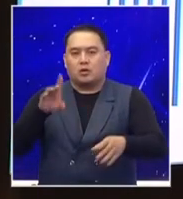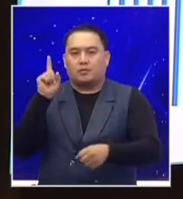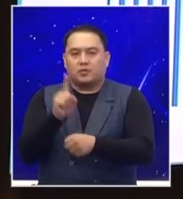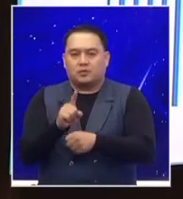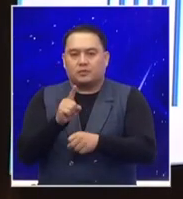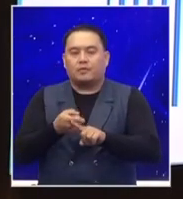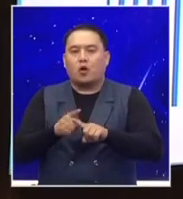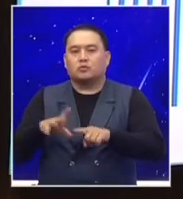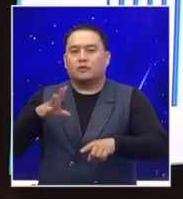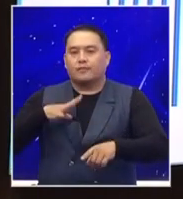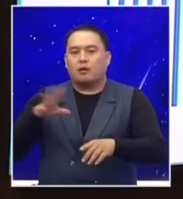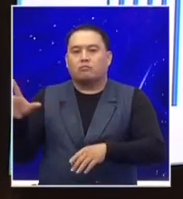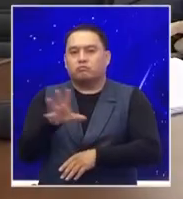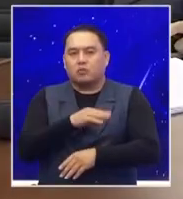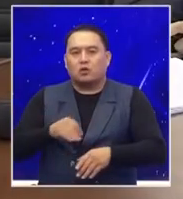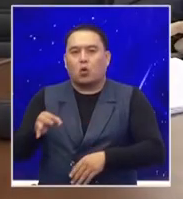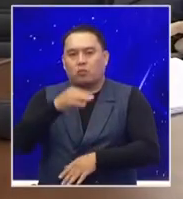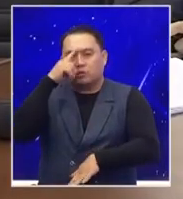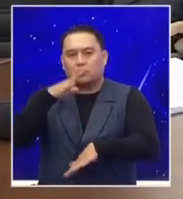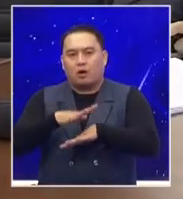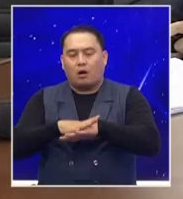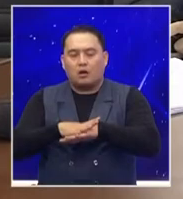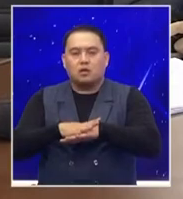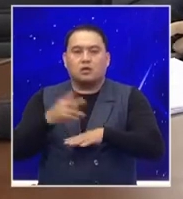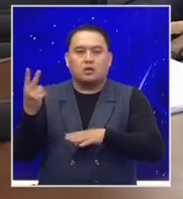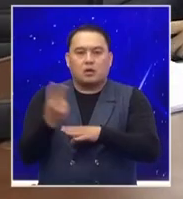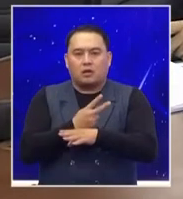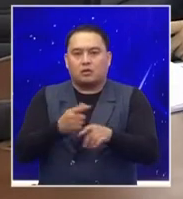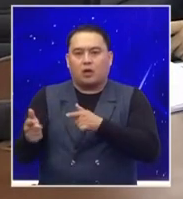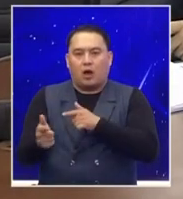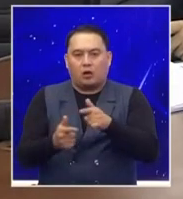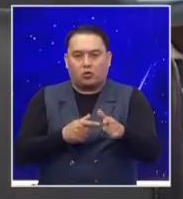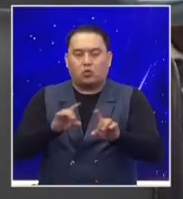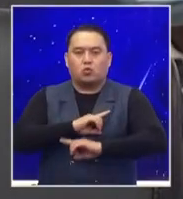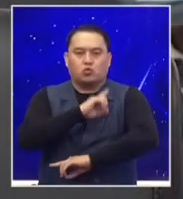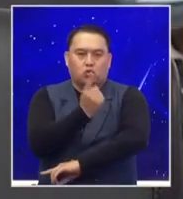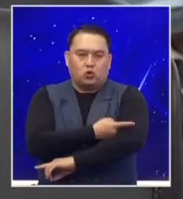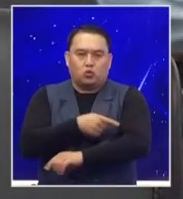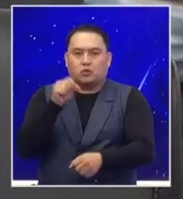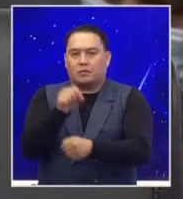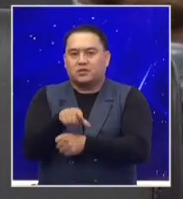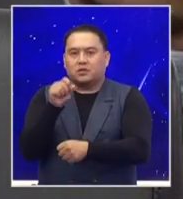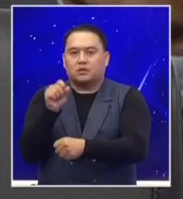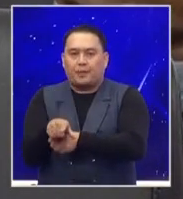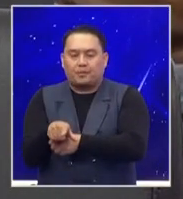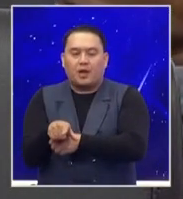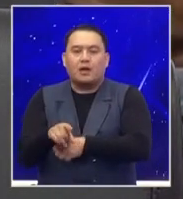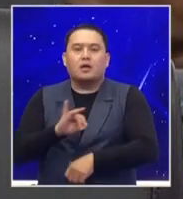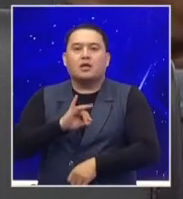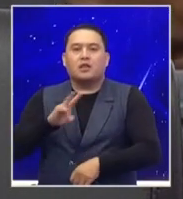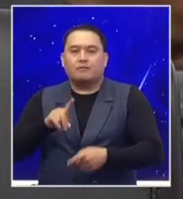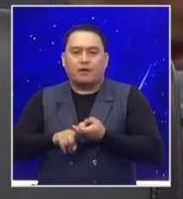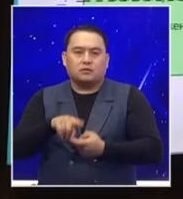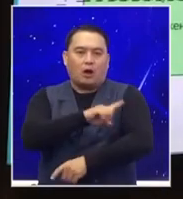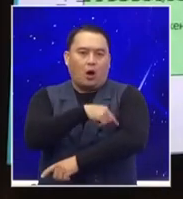міндеттеді. Мұнан бөлек барлық облыс басшыларына корона індеттің екінші толқынына дайындықты күшейтуді тапсырды. Инфекциялық ауруханалардың